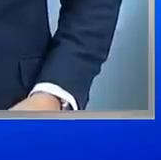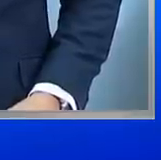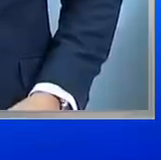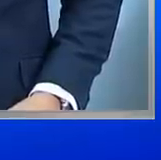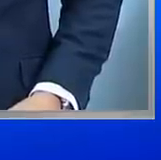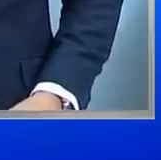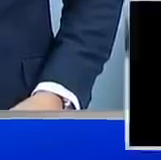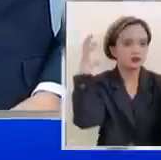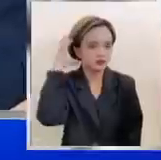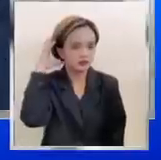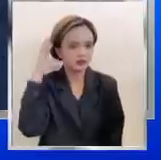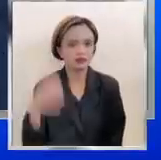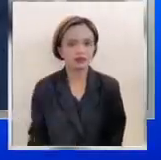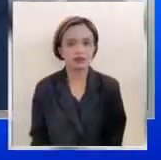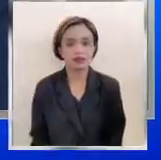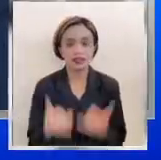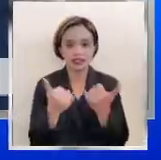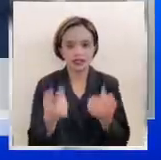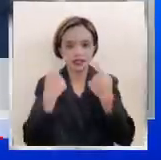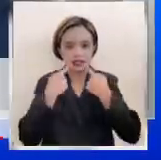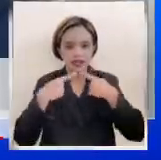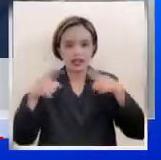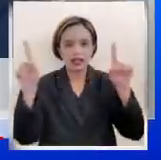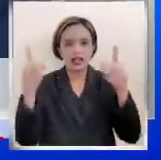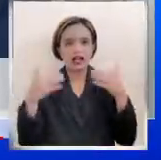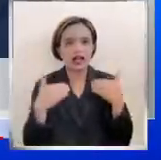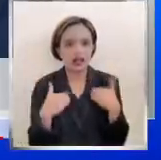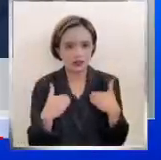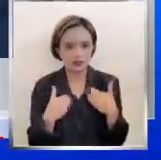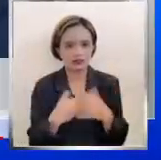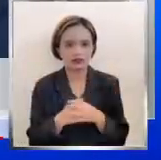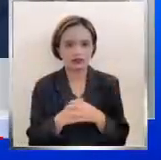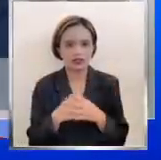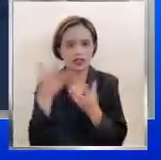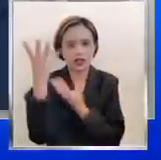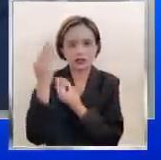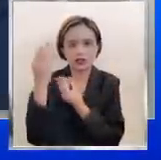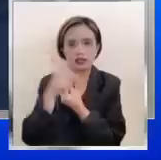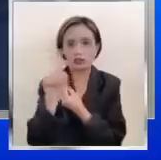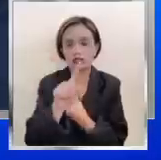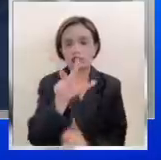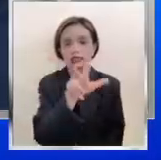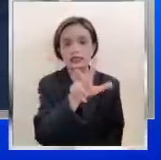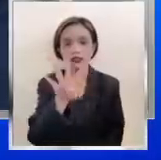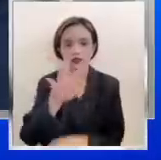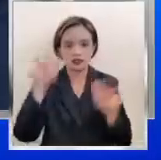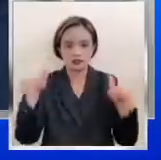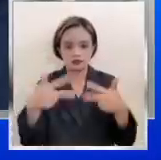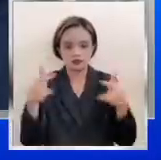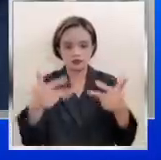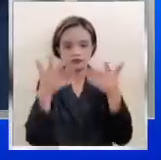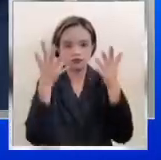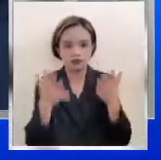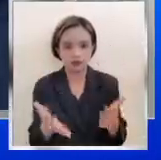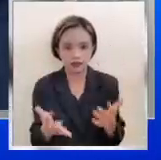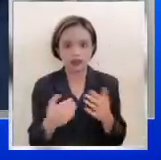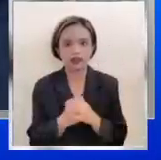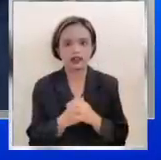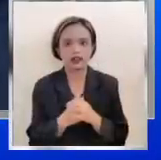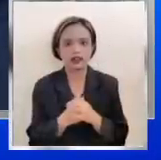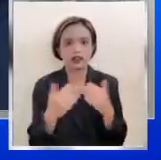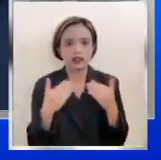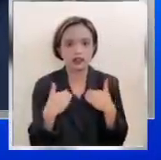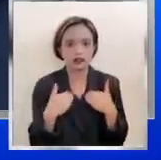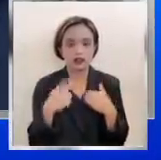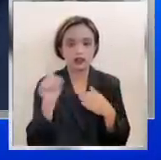Sa wakas, may mukha na sa likod ng pagkawala ng 34 na sabungero. Nagawan sila ng